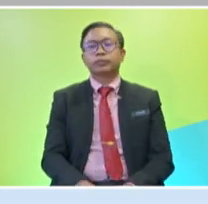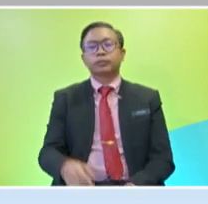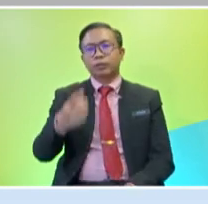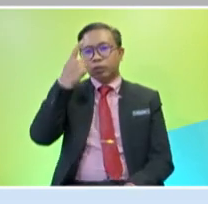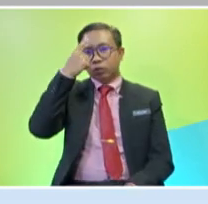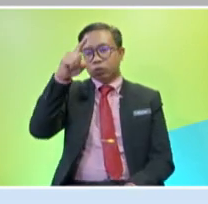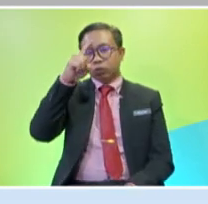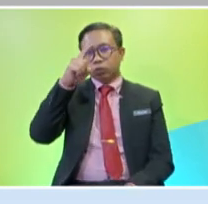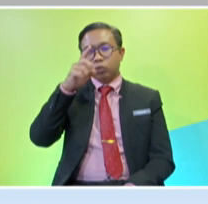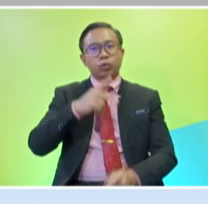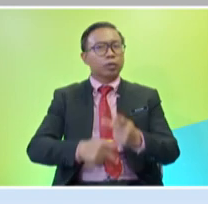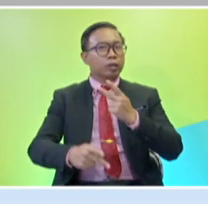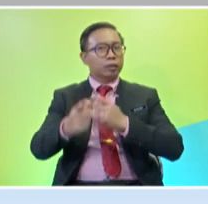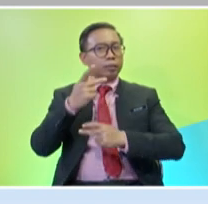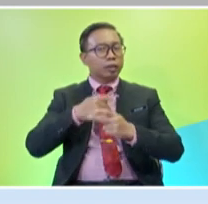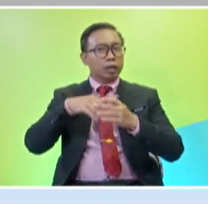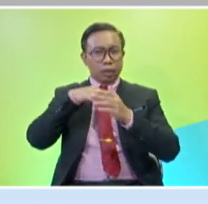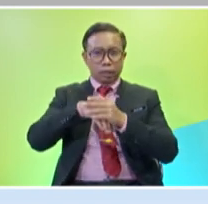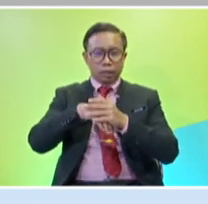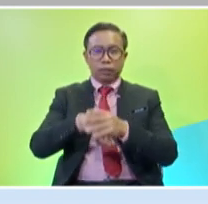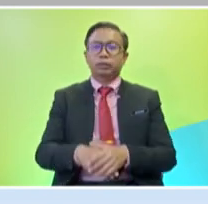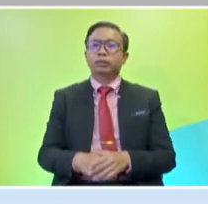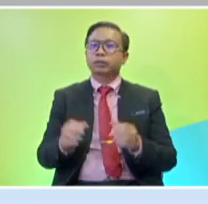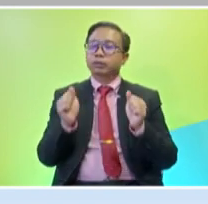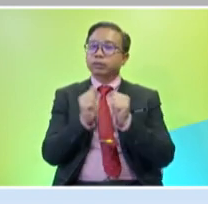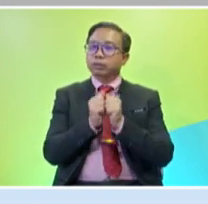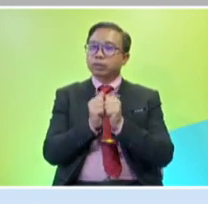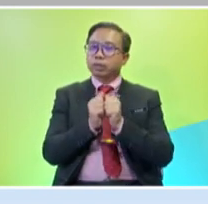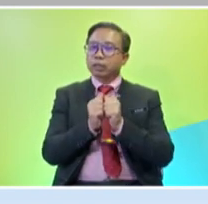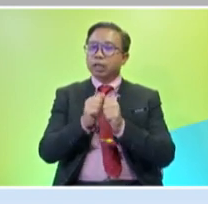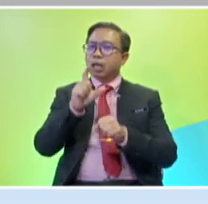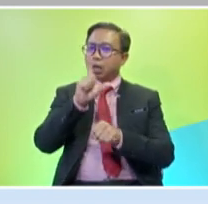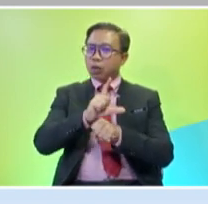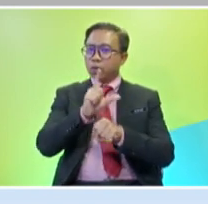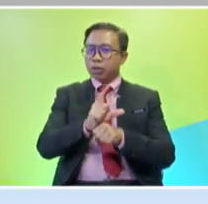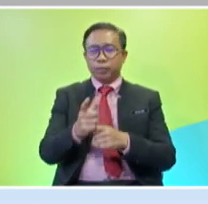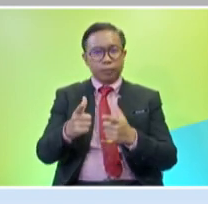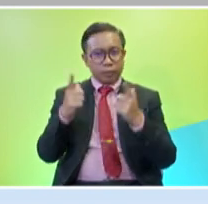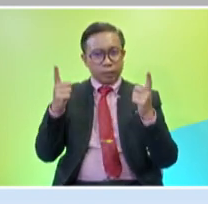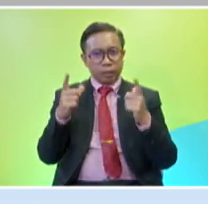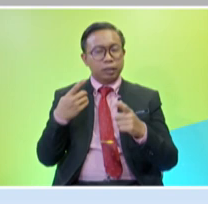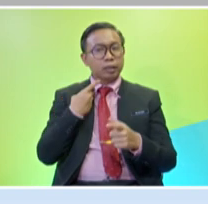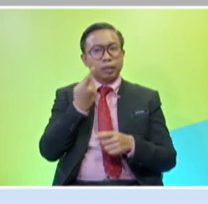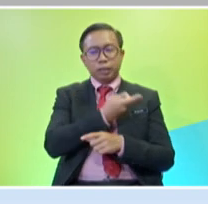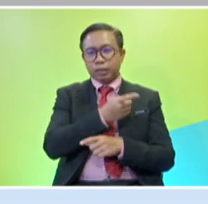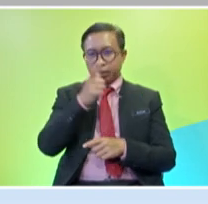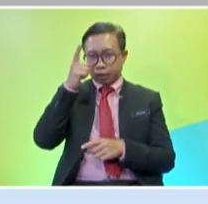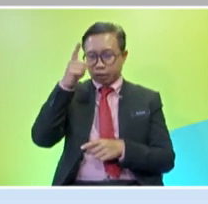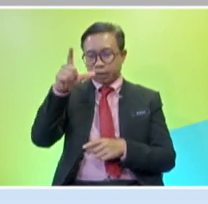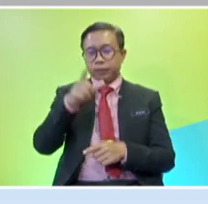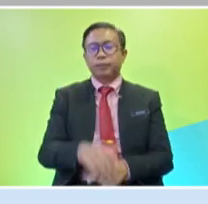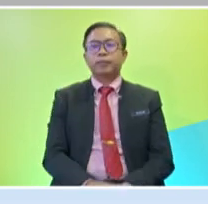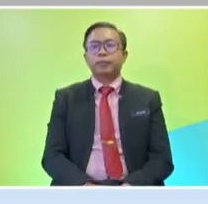tindak balas kimia dalam sel kimia dengan elektrode yang berlainan Oke kita lihat magnesium dan